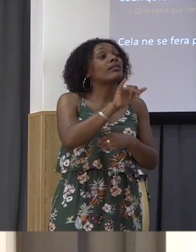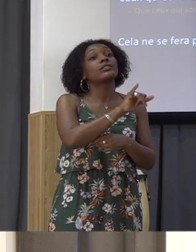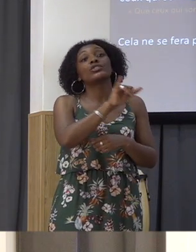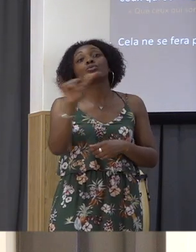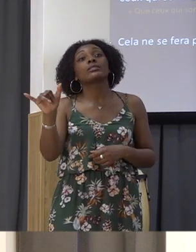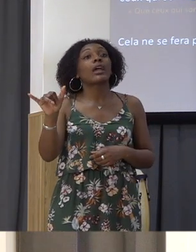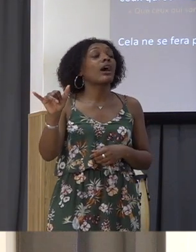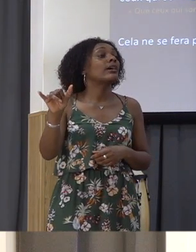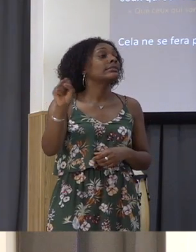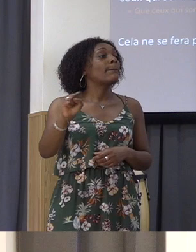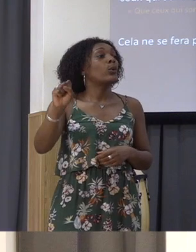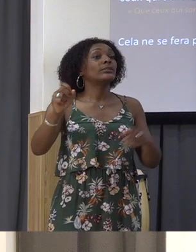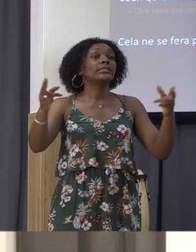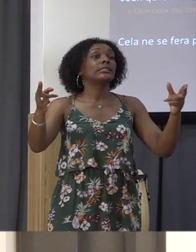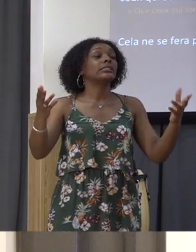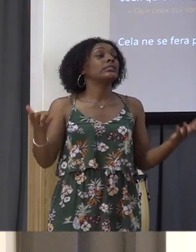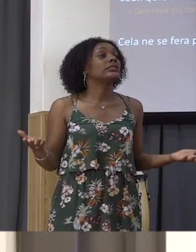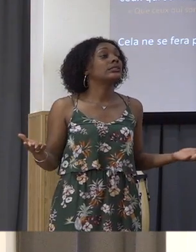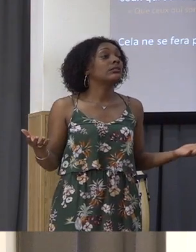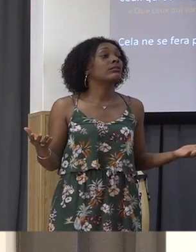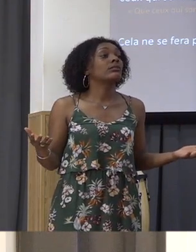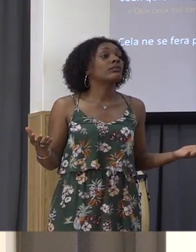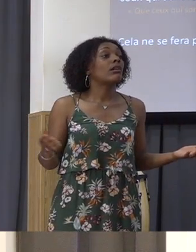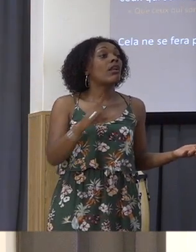Dans la semaine, dans nos vies. C'est vrai, nous devons